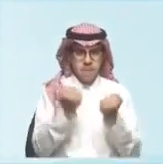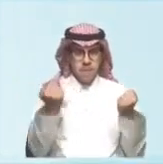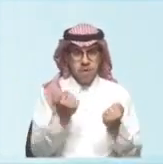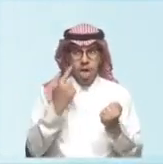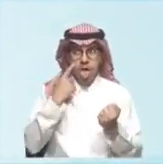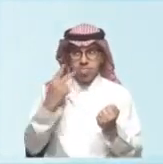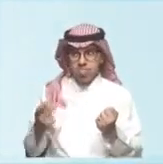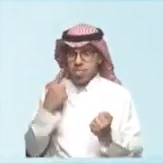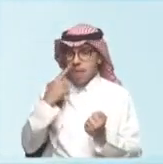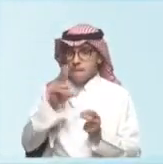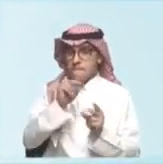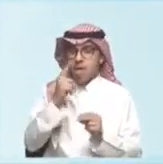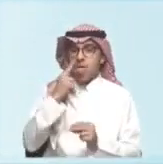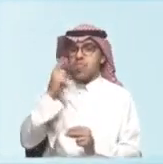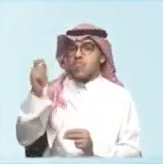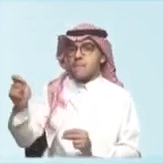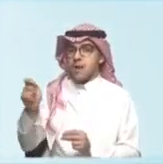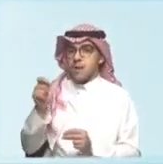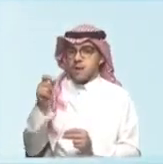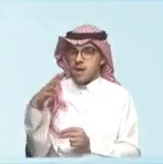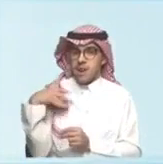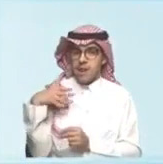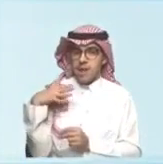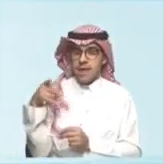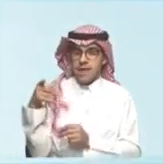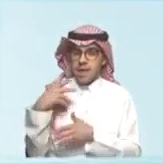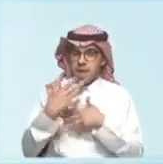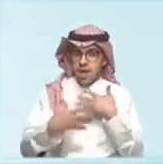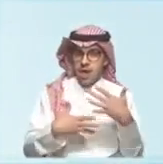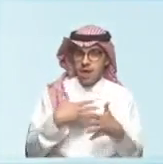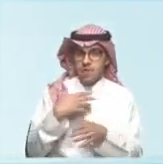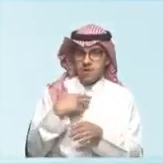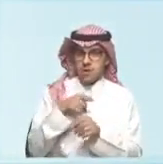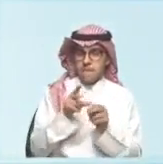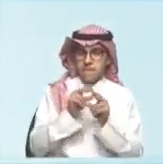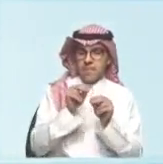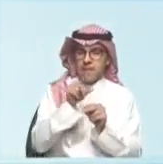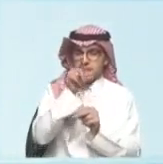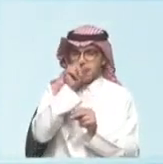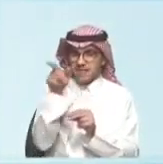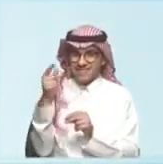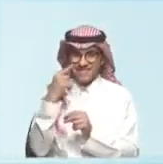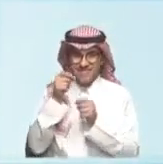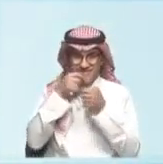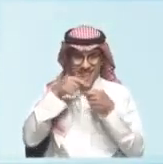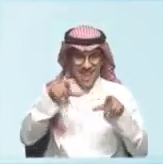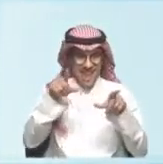أصدر توجيها استراتيجيا كما أرى كمحلل استراتيجي من خلال تغريدته وأيده الله هذا اليوم، عندما